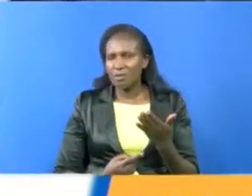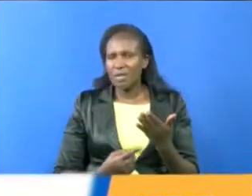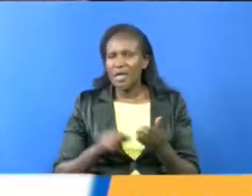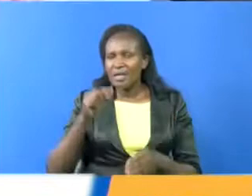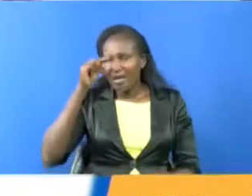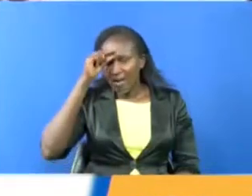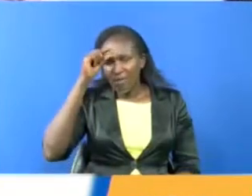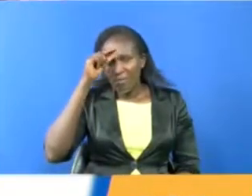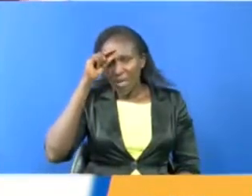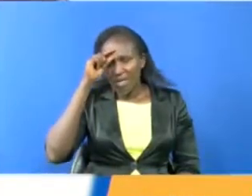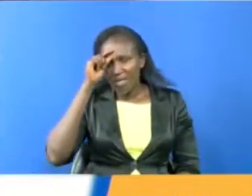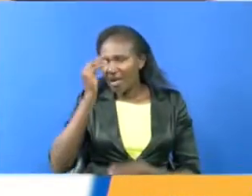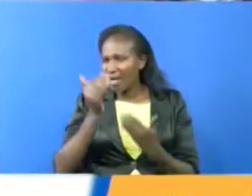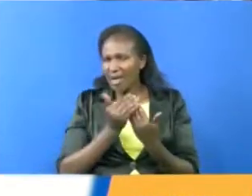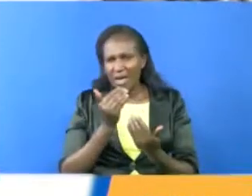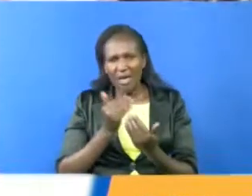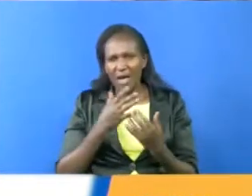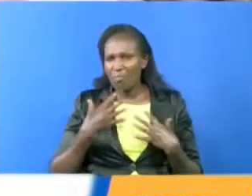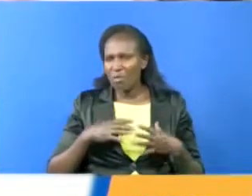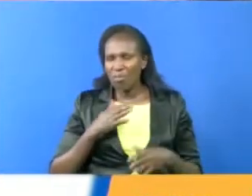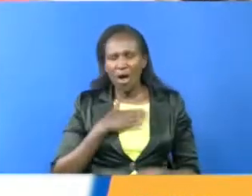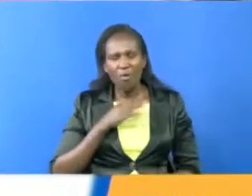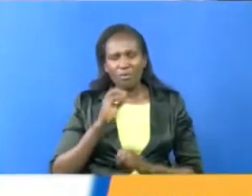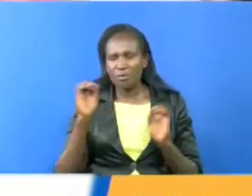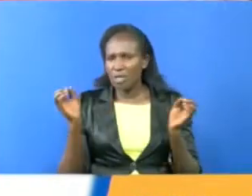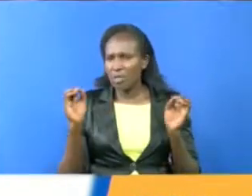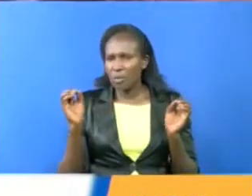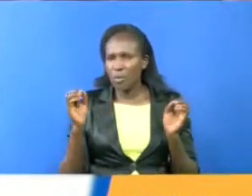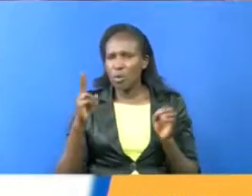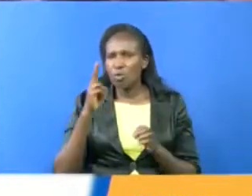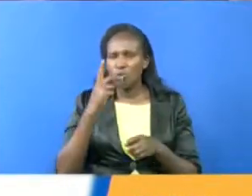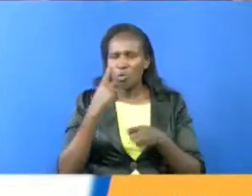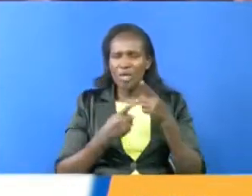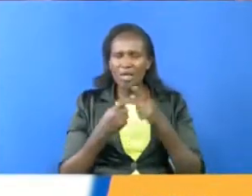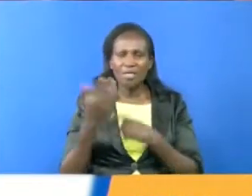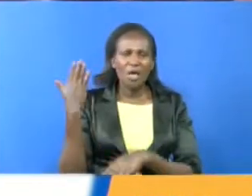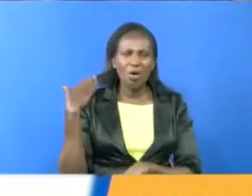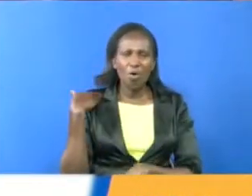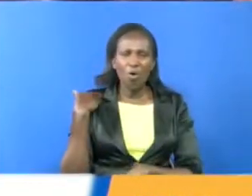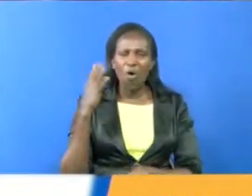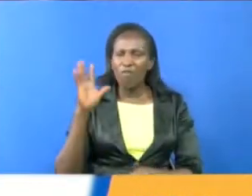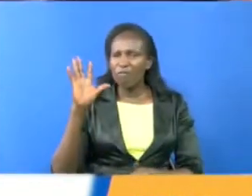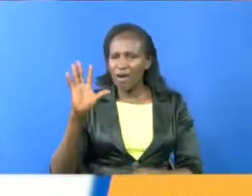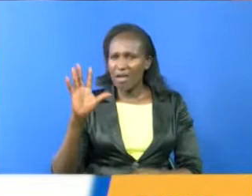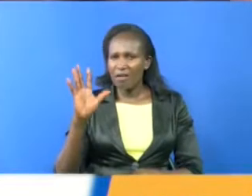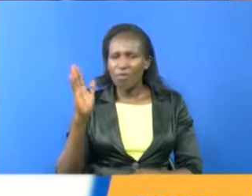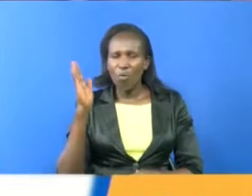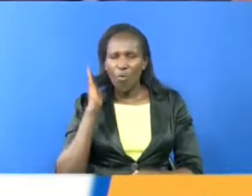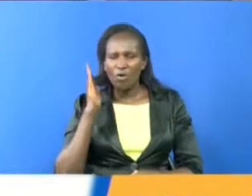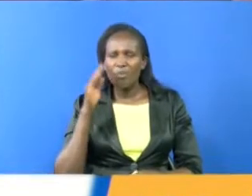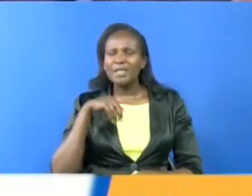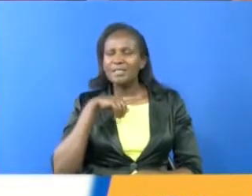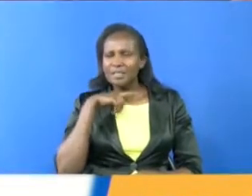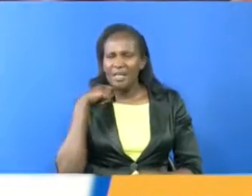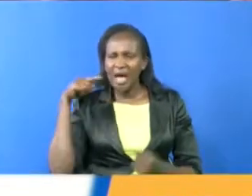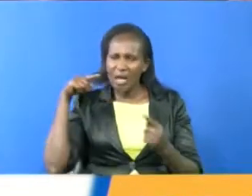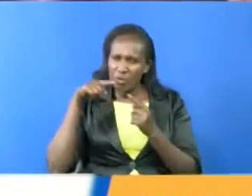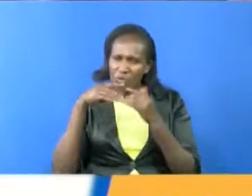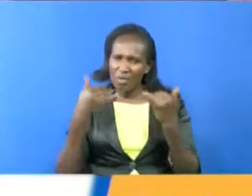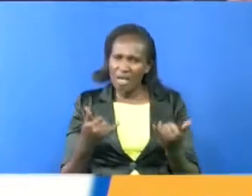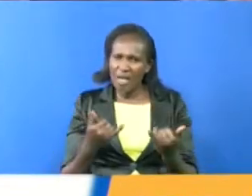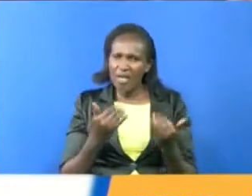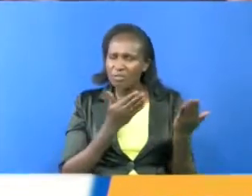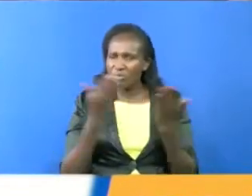government has not taken care of our people. 2 years ago 5 watchmen were killed in Mitaboni. Up to date, no one has been taken to